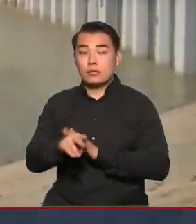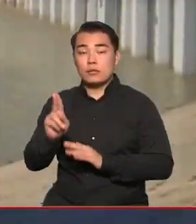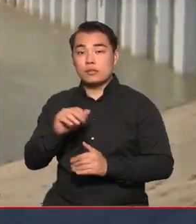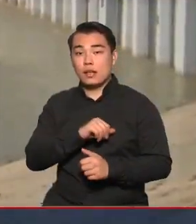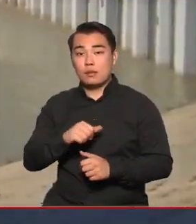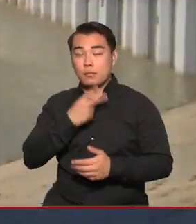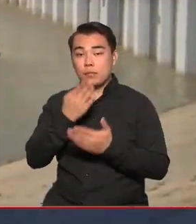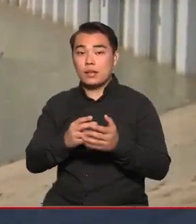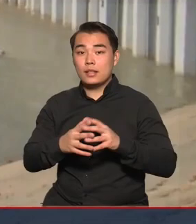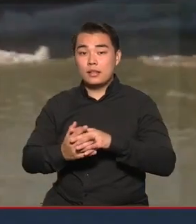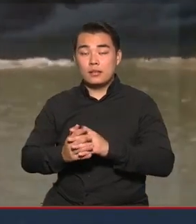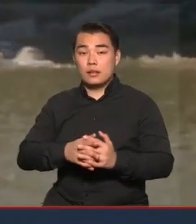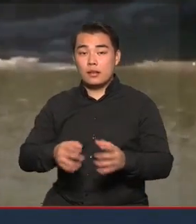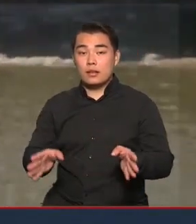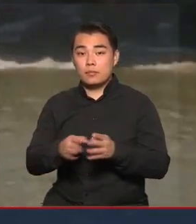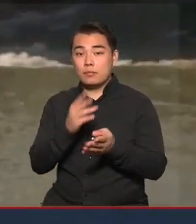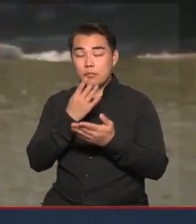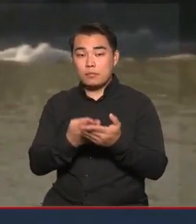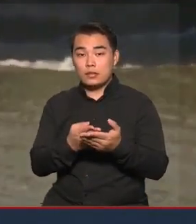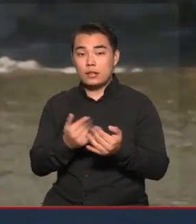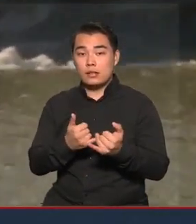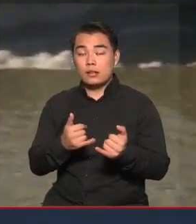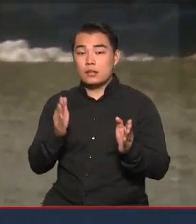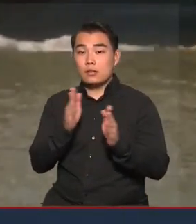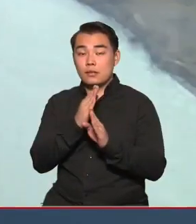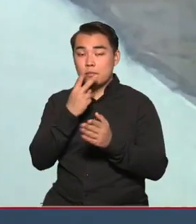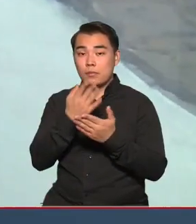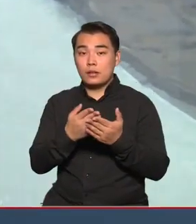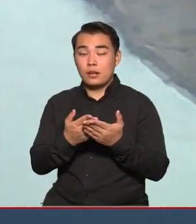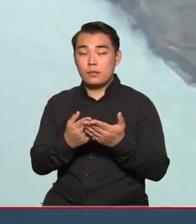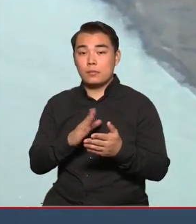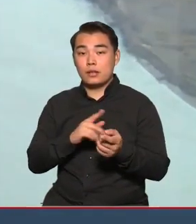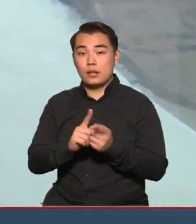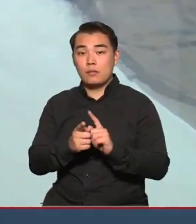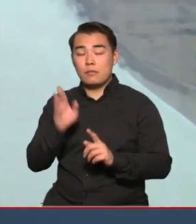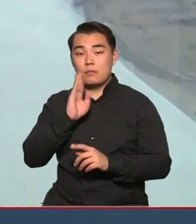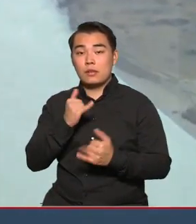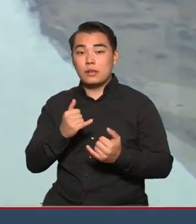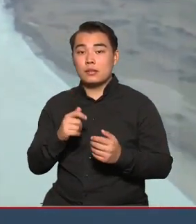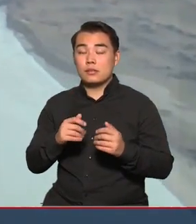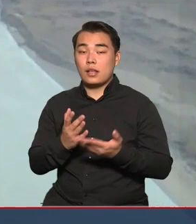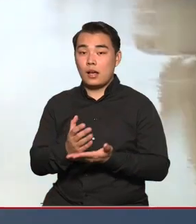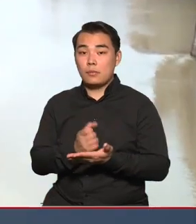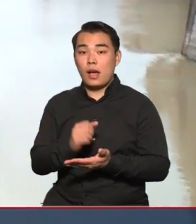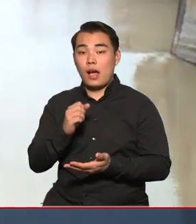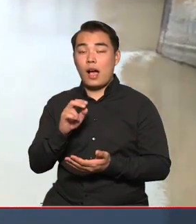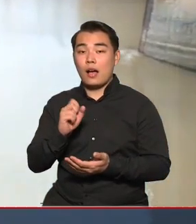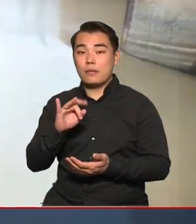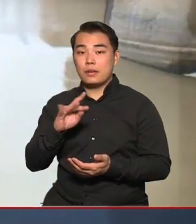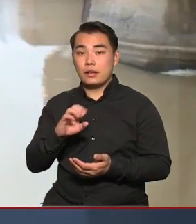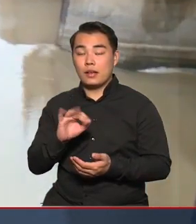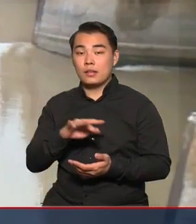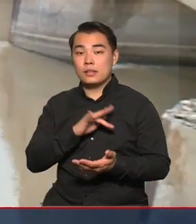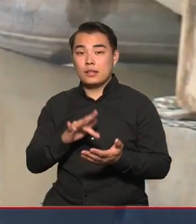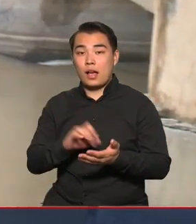елену үшін күрес шиеленісіп, тіпті кейбір аймақтарда геосаяси мәселеге айналған. Су қоры әсіресе Африка және Орталық Азия